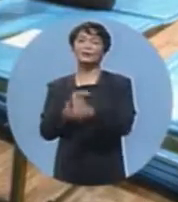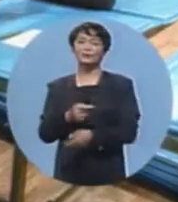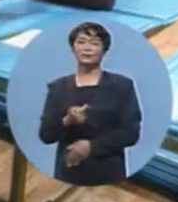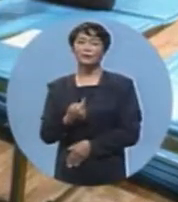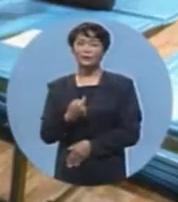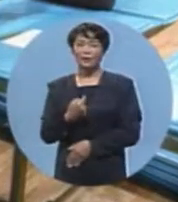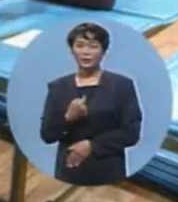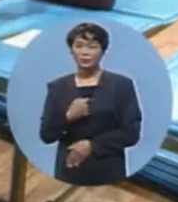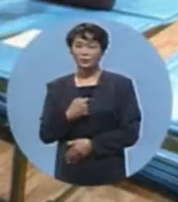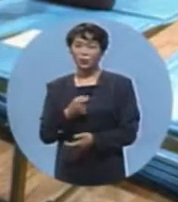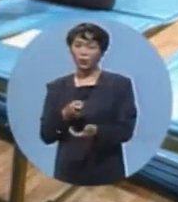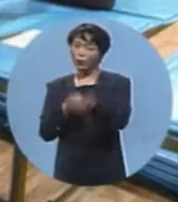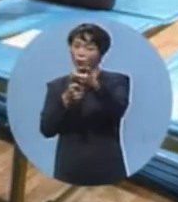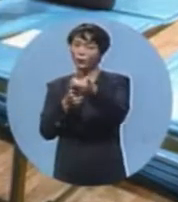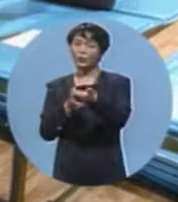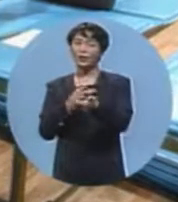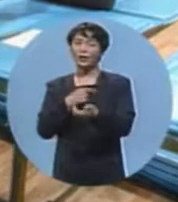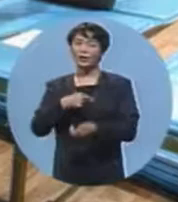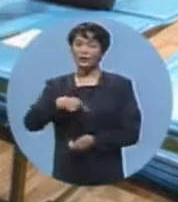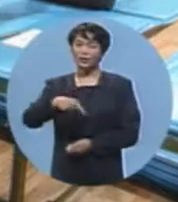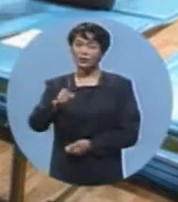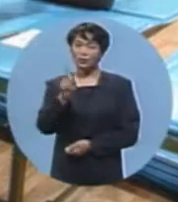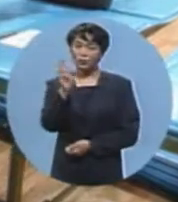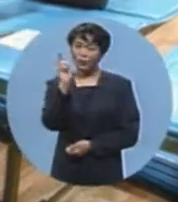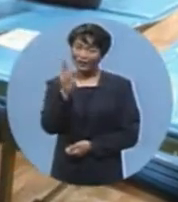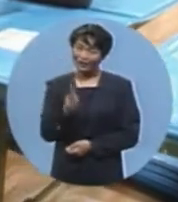私もこれやりに行こうかな。